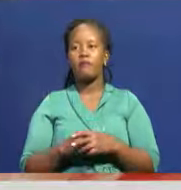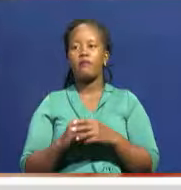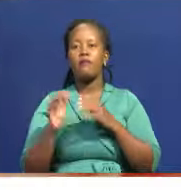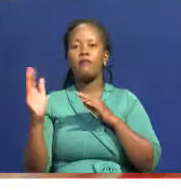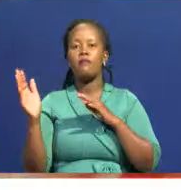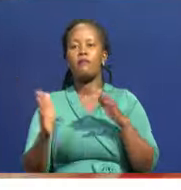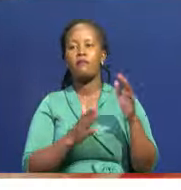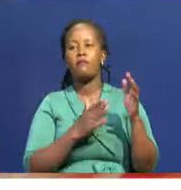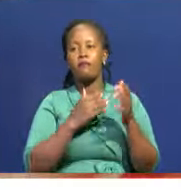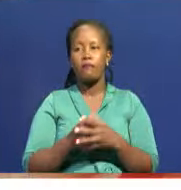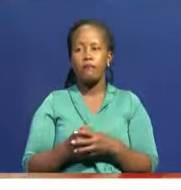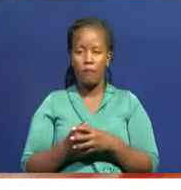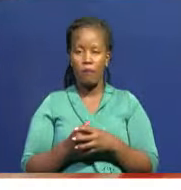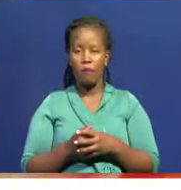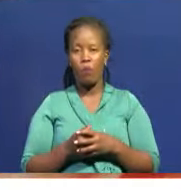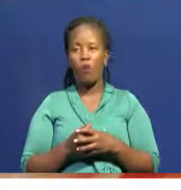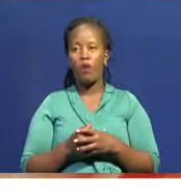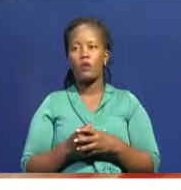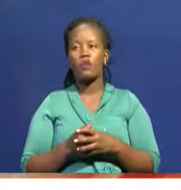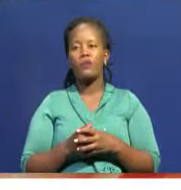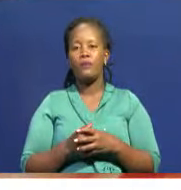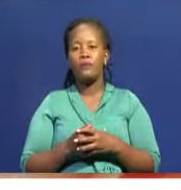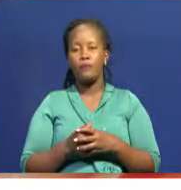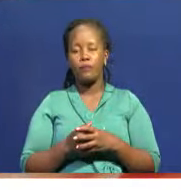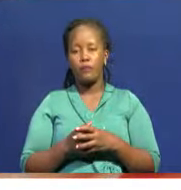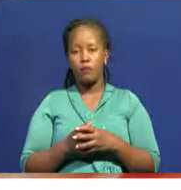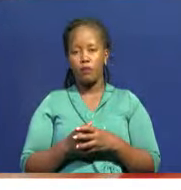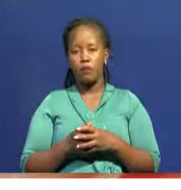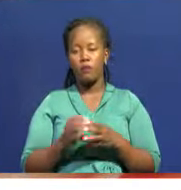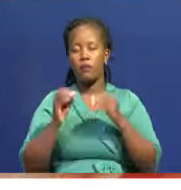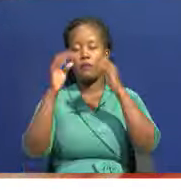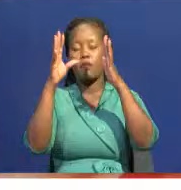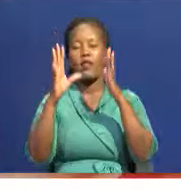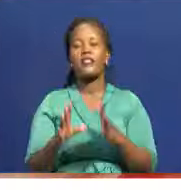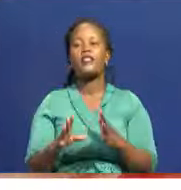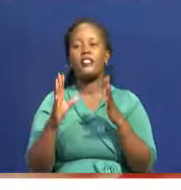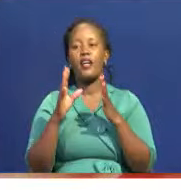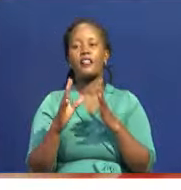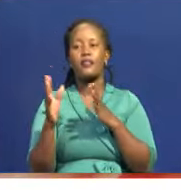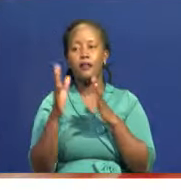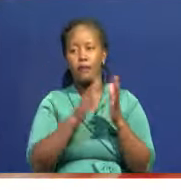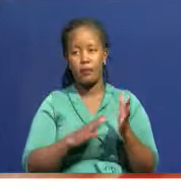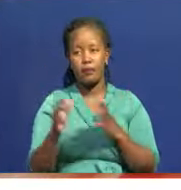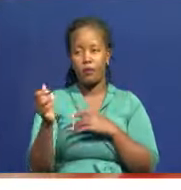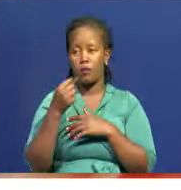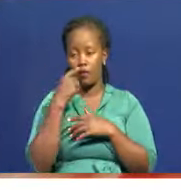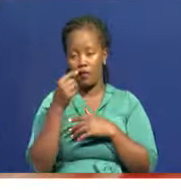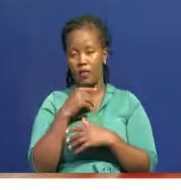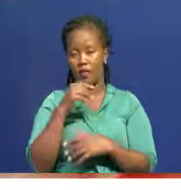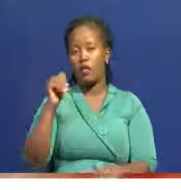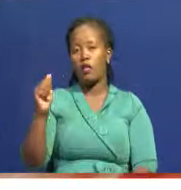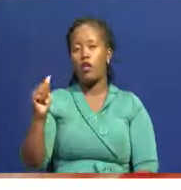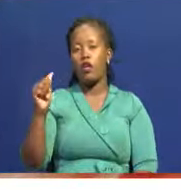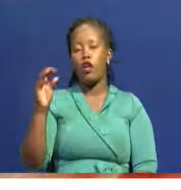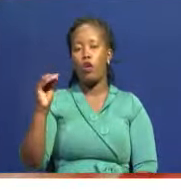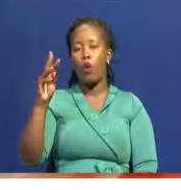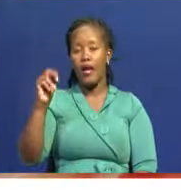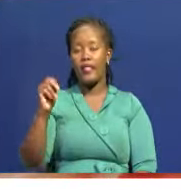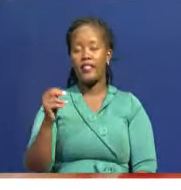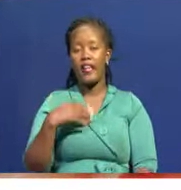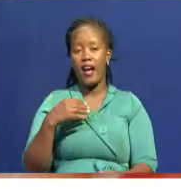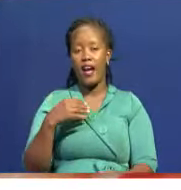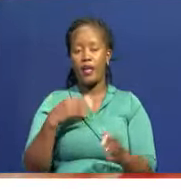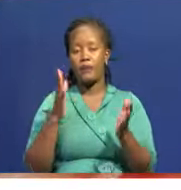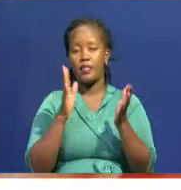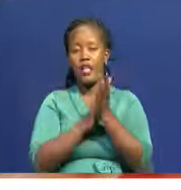Kwingineko mtazamaji, ni kwamba mpango wa matibabu kwa walimu nchini chini ya usimamizi wa kampuni ya AON Minet umepongezwa kwa